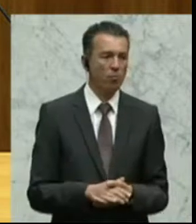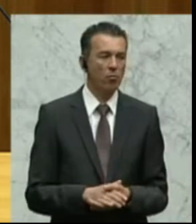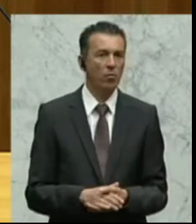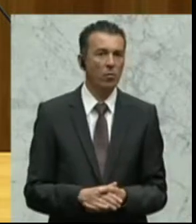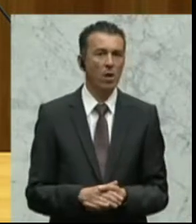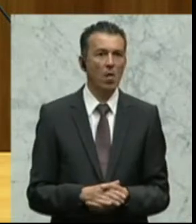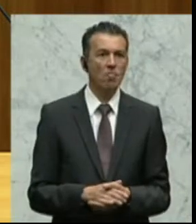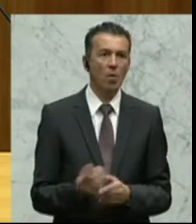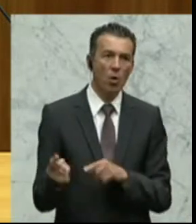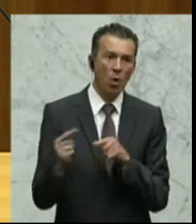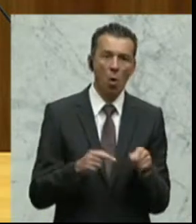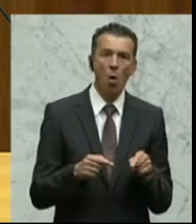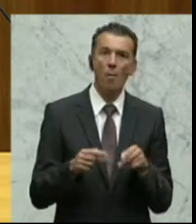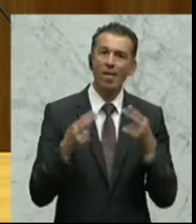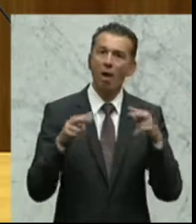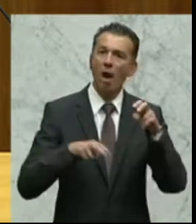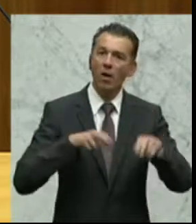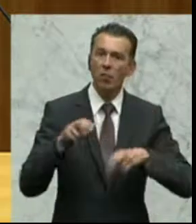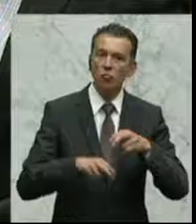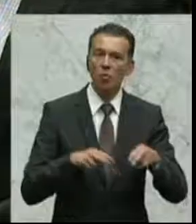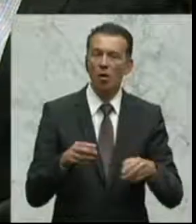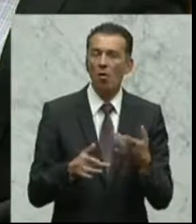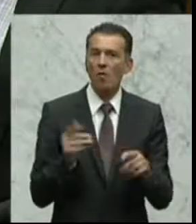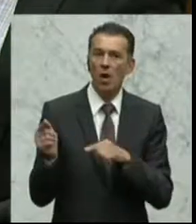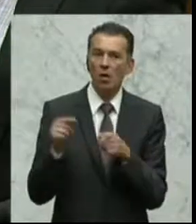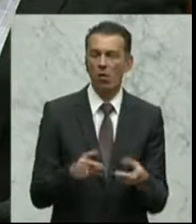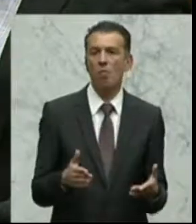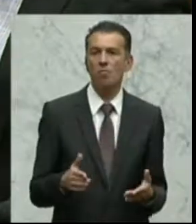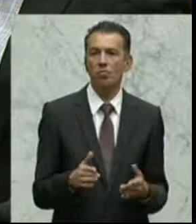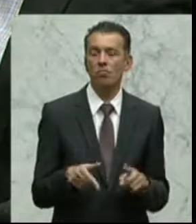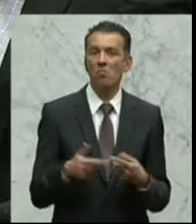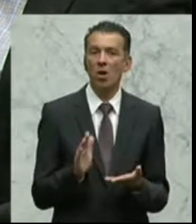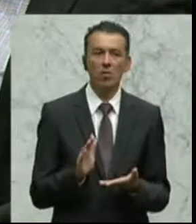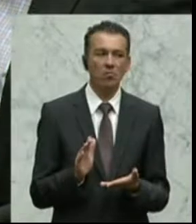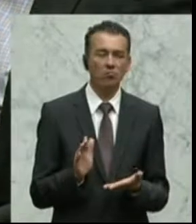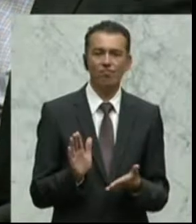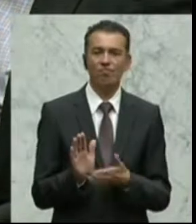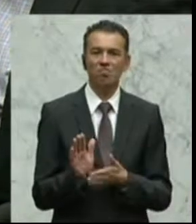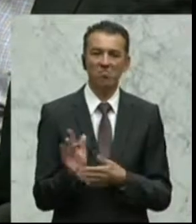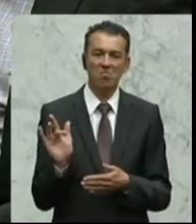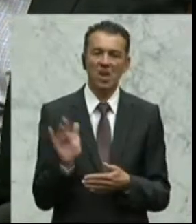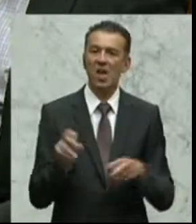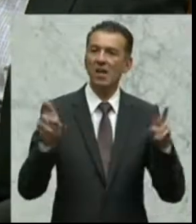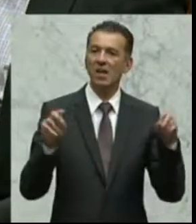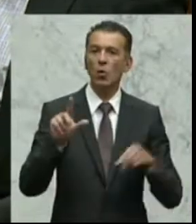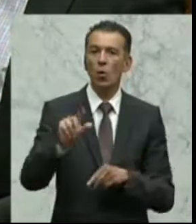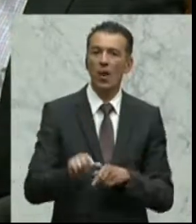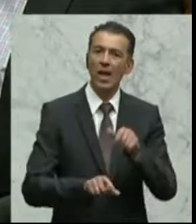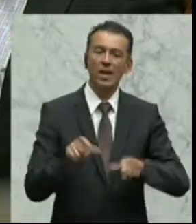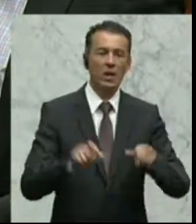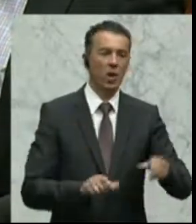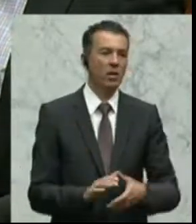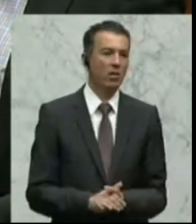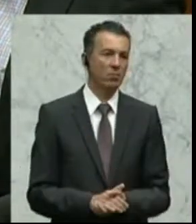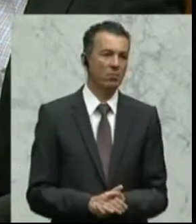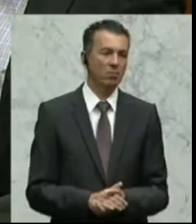Diese bevorstehende Reichensteuer, die da im Raum steht, die wird sich über kurz oder lang gegen die sogenannten kleinen Leute richten. Die viel